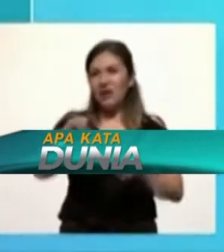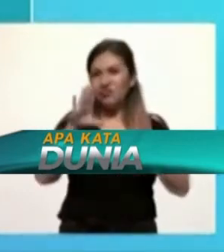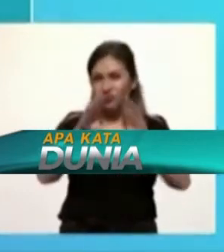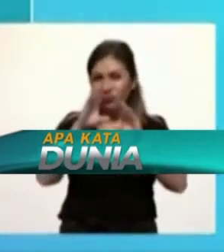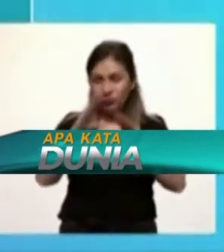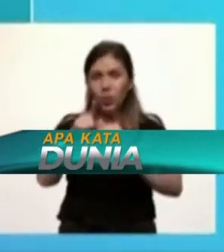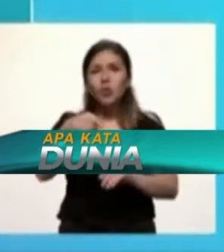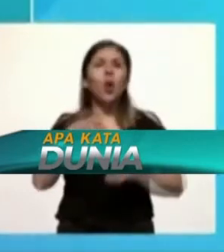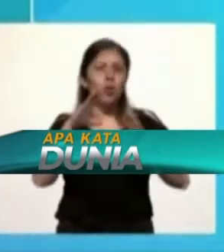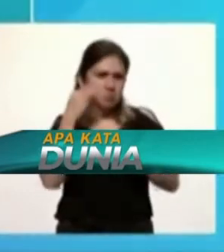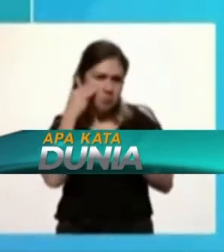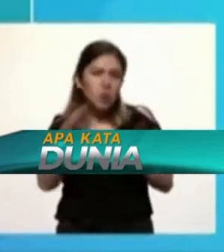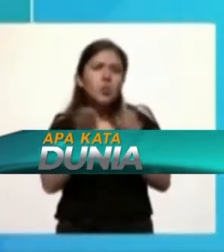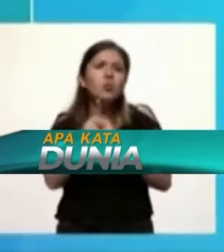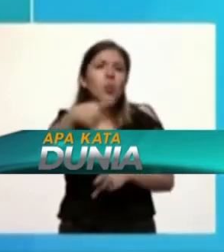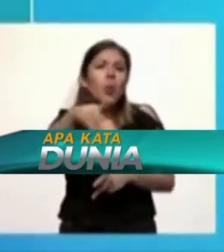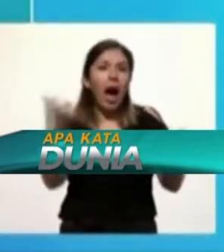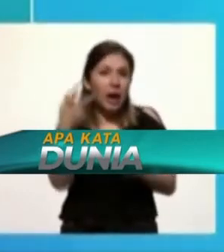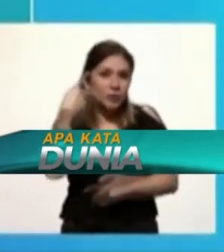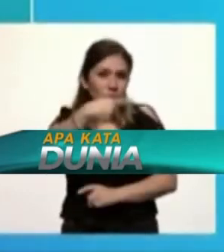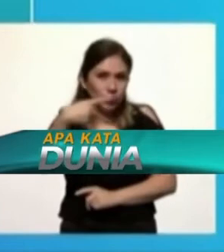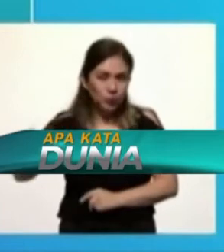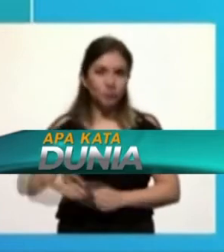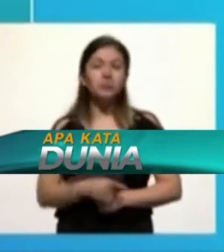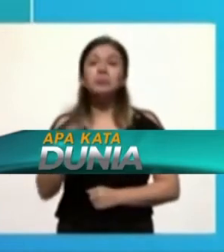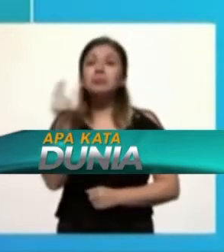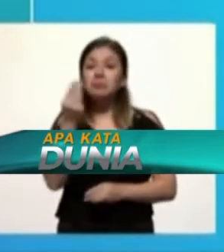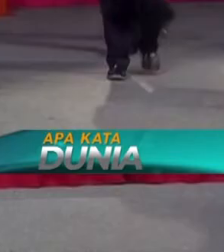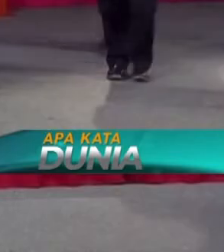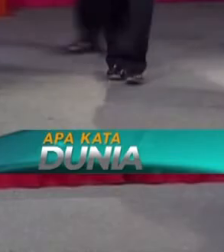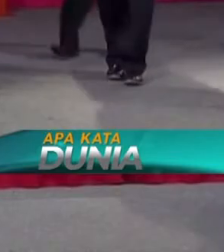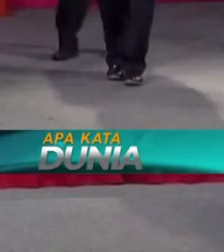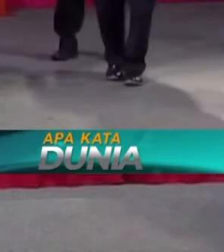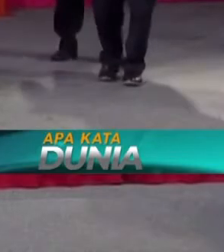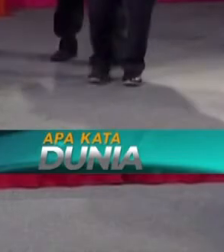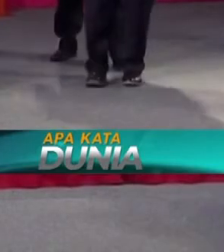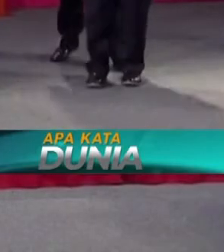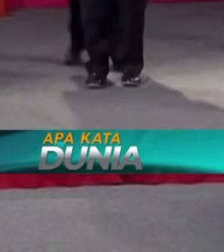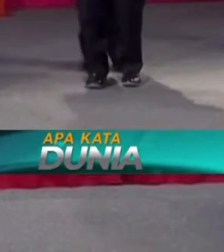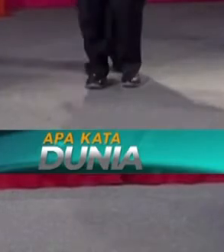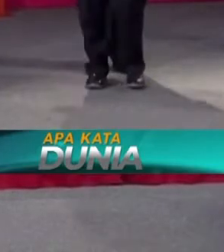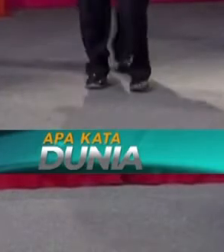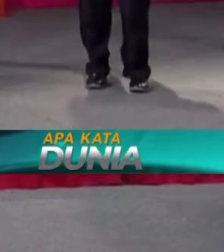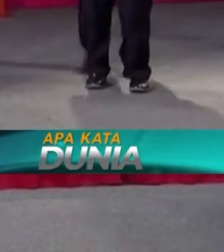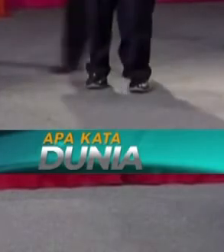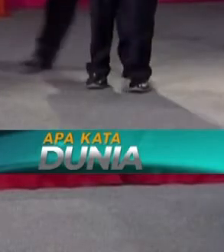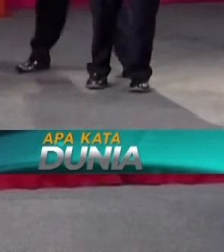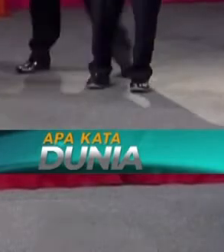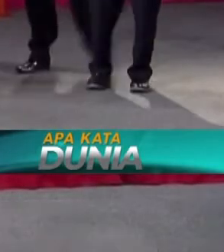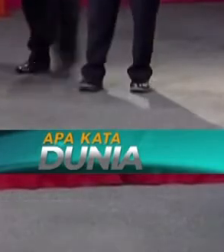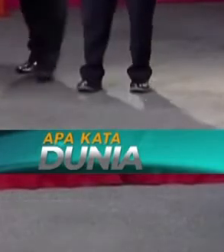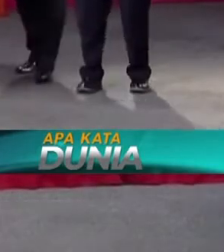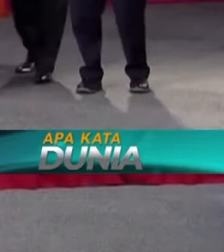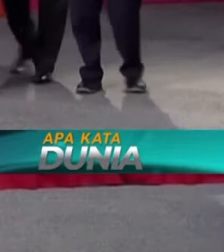Pendidikan Esteban Moctezuma yang diapit oleh puncak eksekutif TV STK, Televisa, dan jaringan lain pada saat